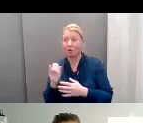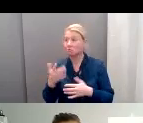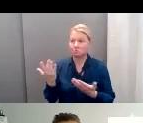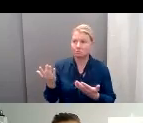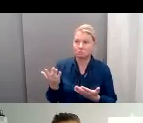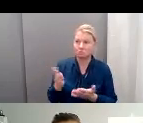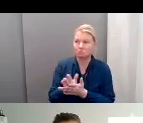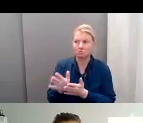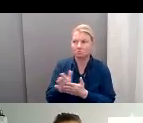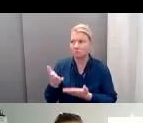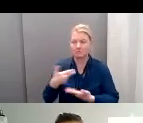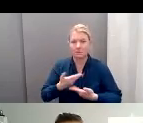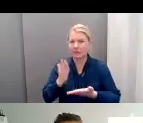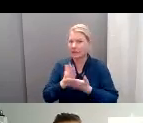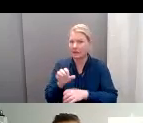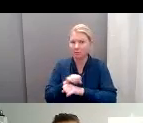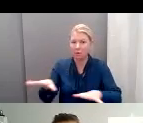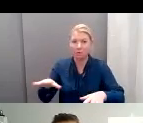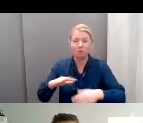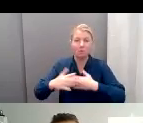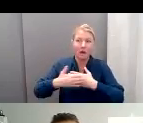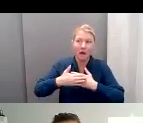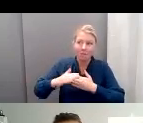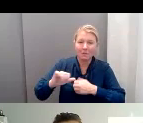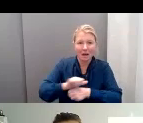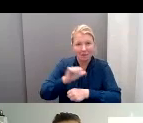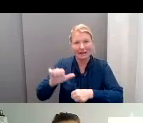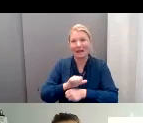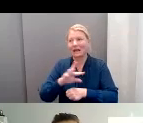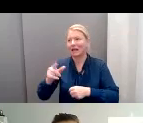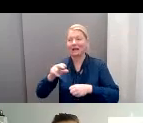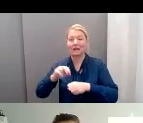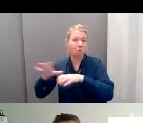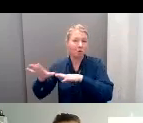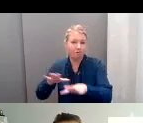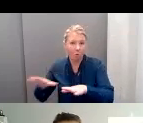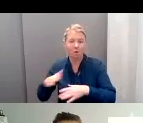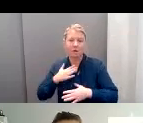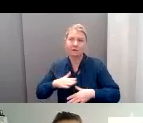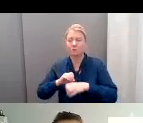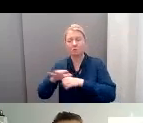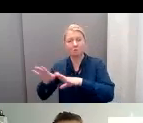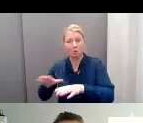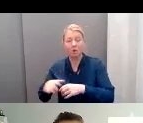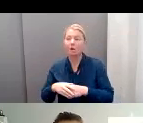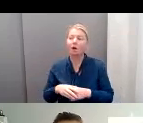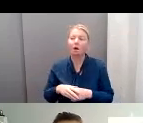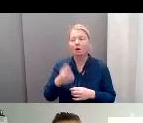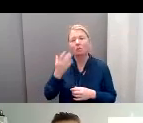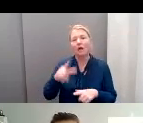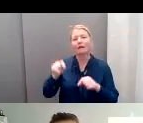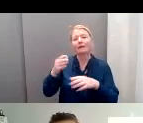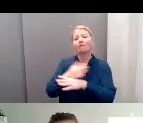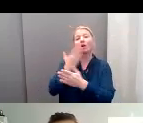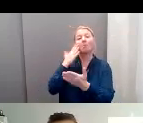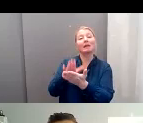hälso- och sjukvården eller habiliteringen till exempel. Och man hittar förebilder oftast på nätet eller